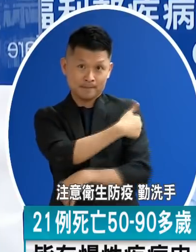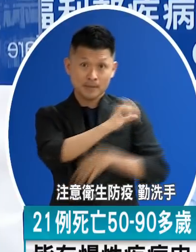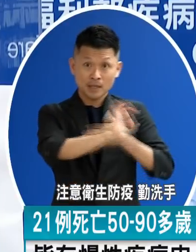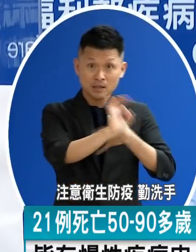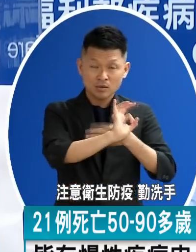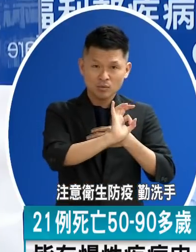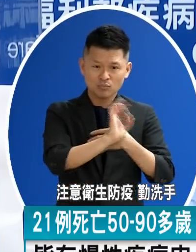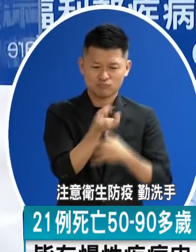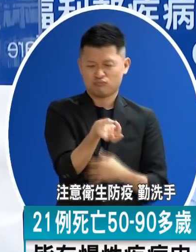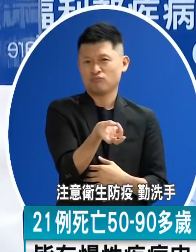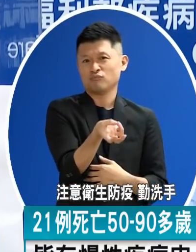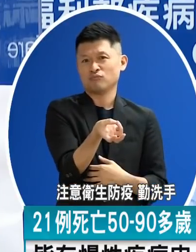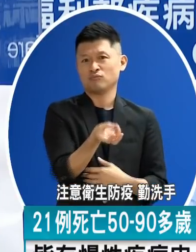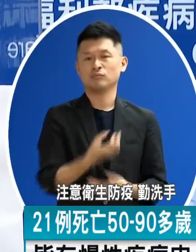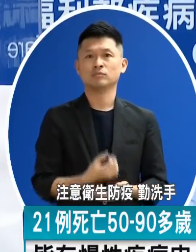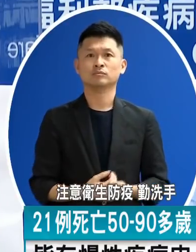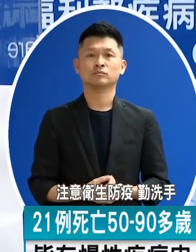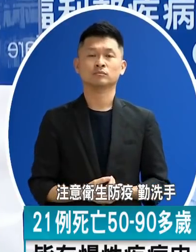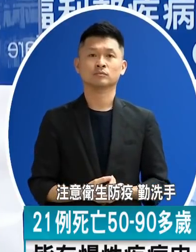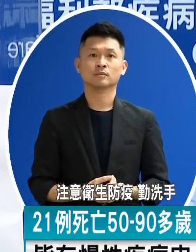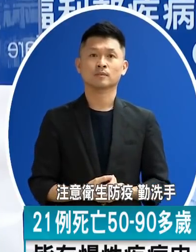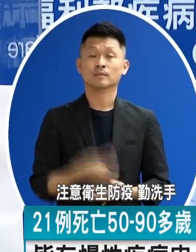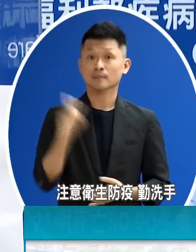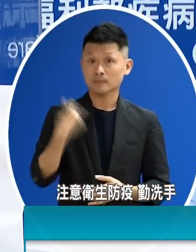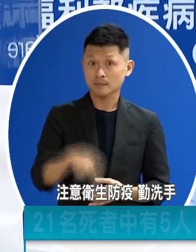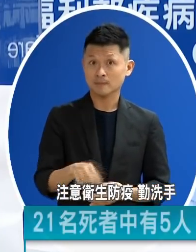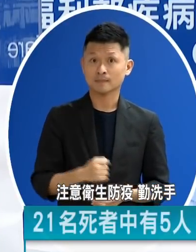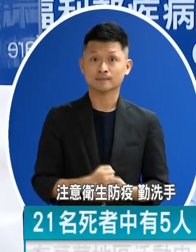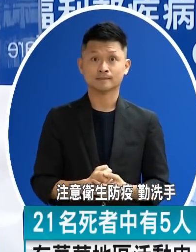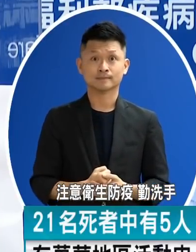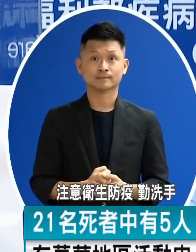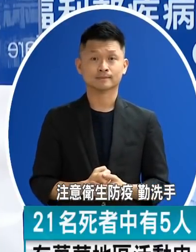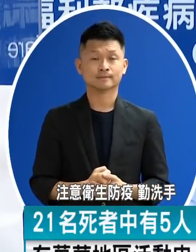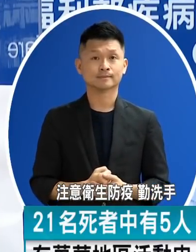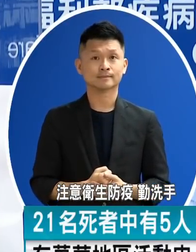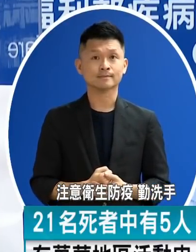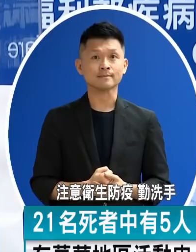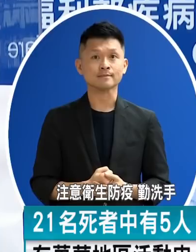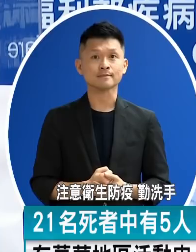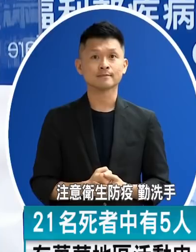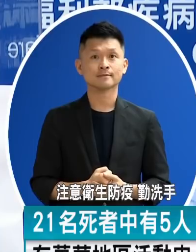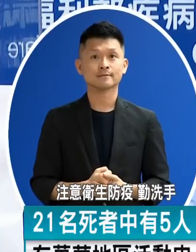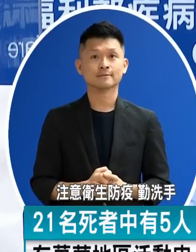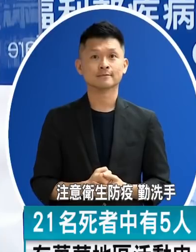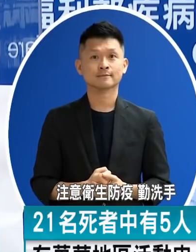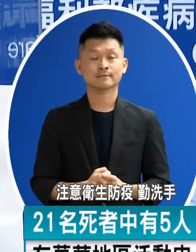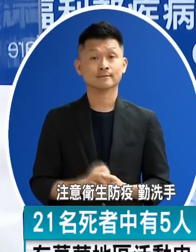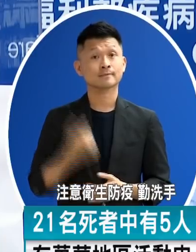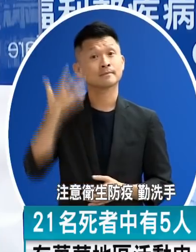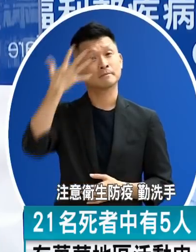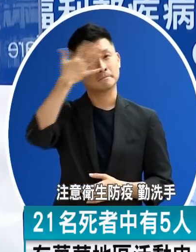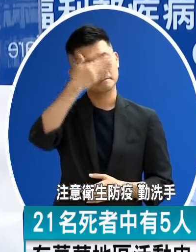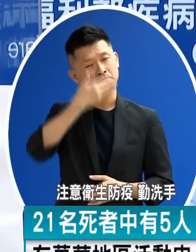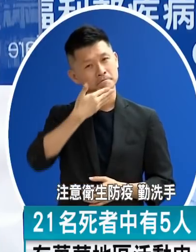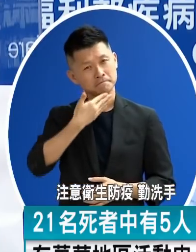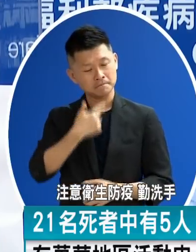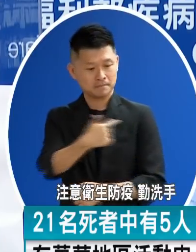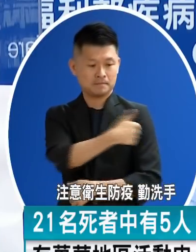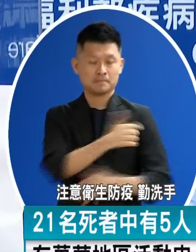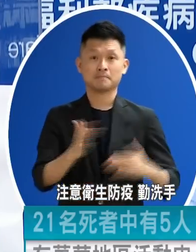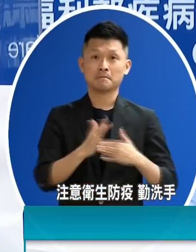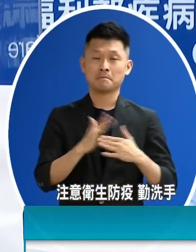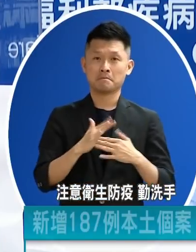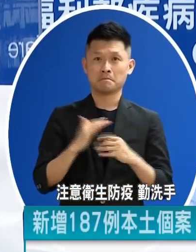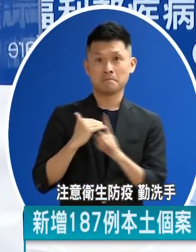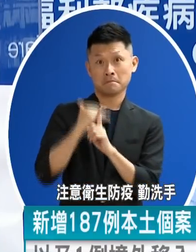多。好，啊，第二个就是说，其实在看起来讲，好，就是说在老年人的效果哈，其